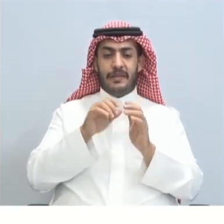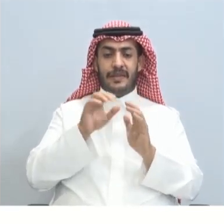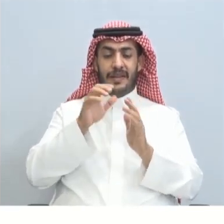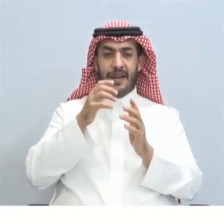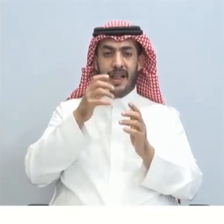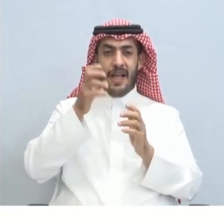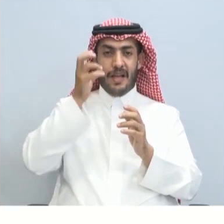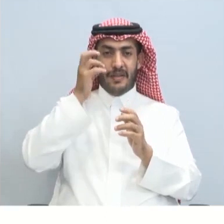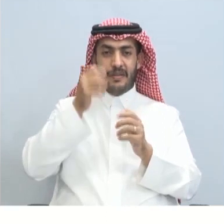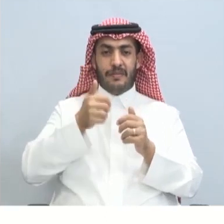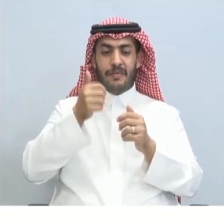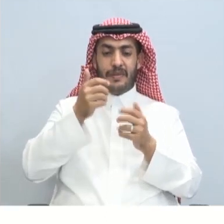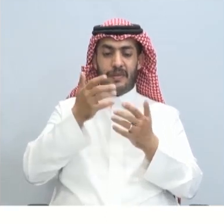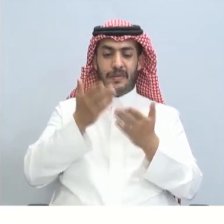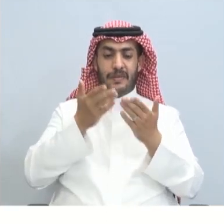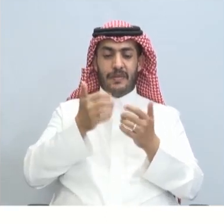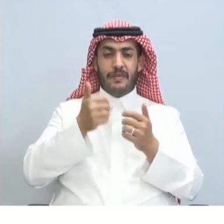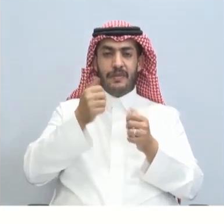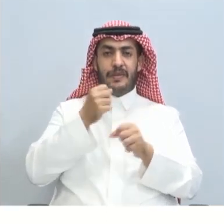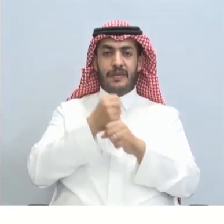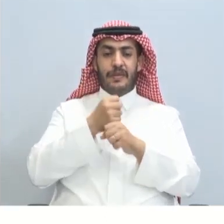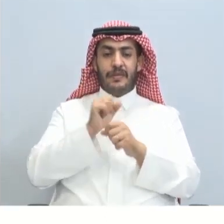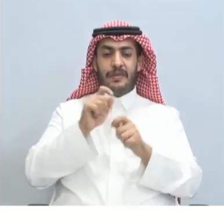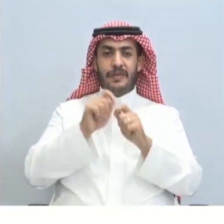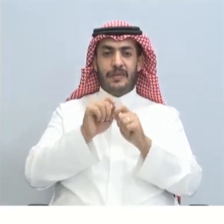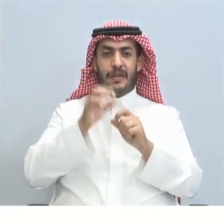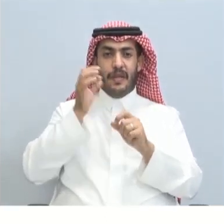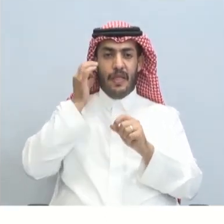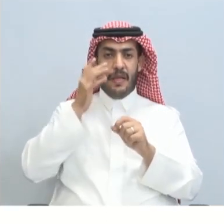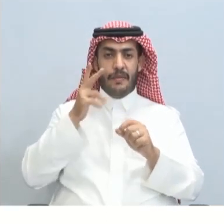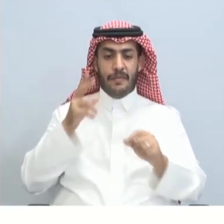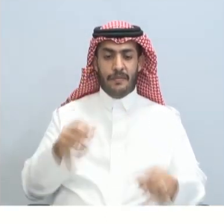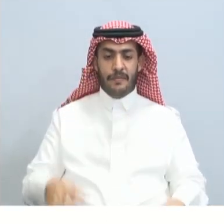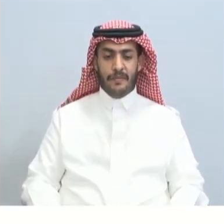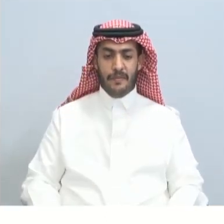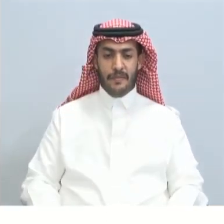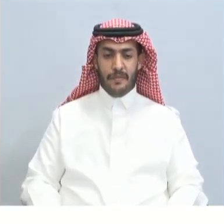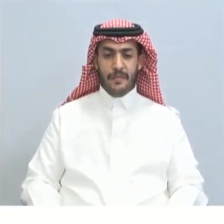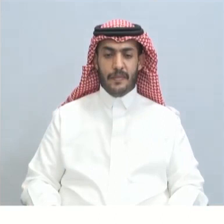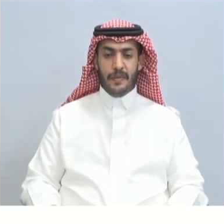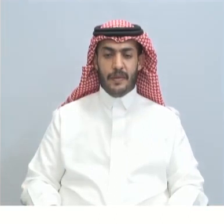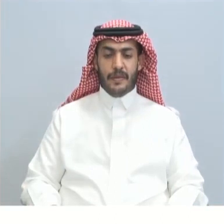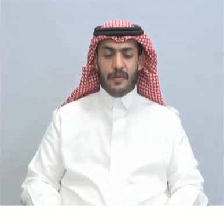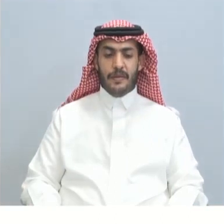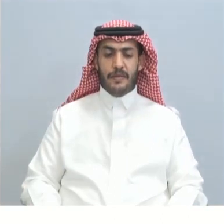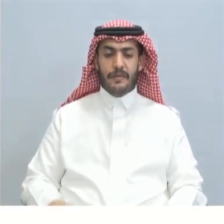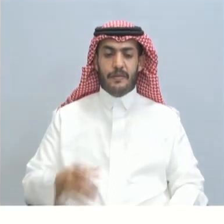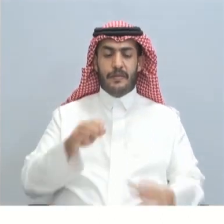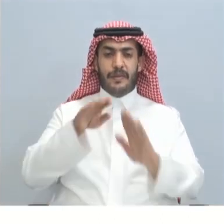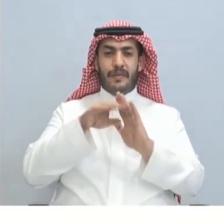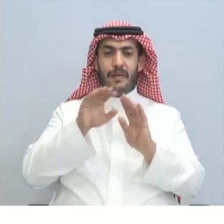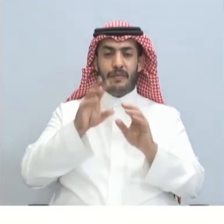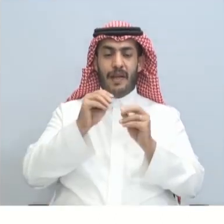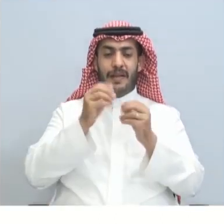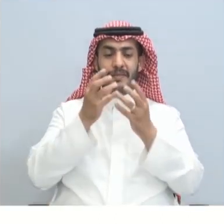الكريمه تسقل وتستعمل في في صناعه المجوهرات ويؤدي وجود